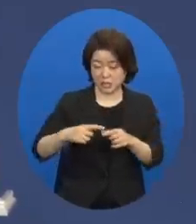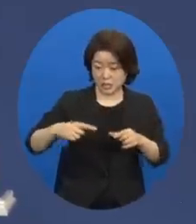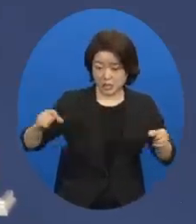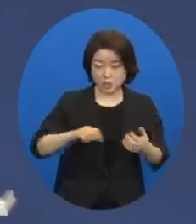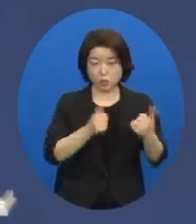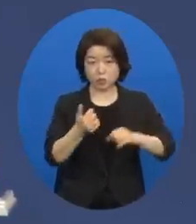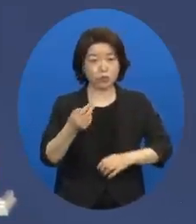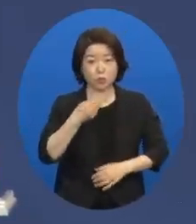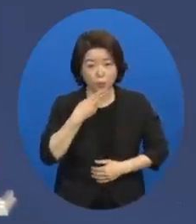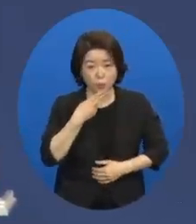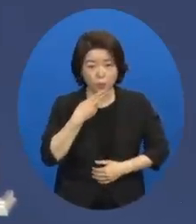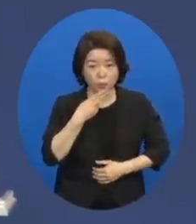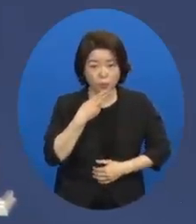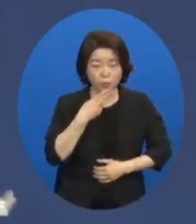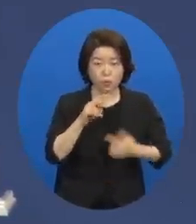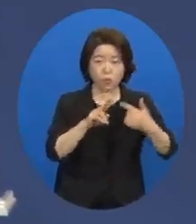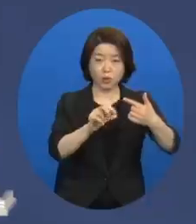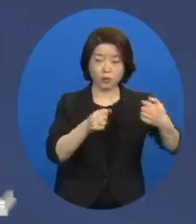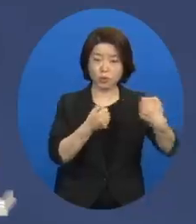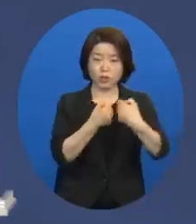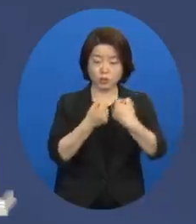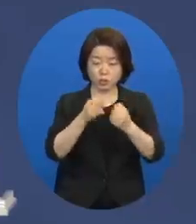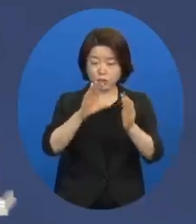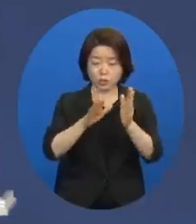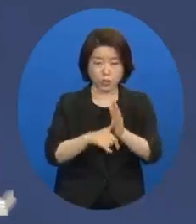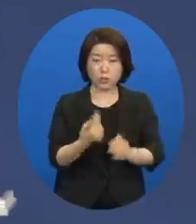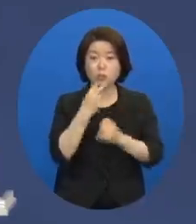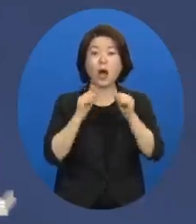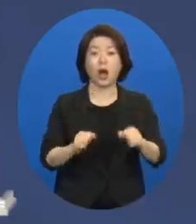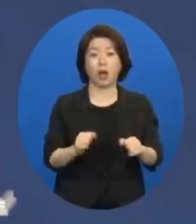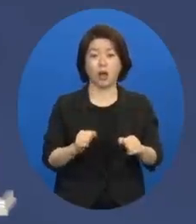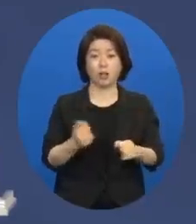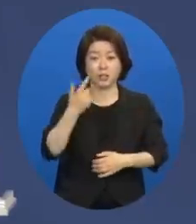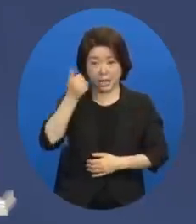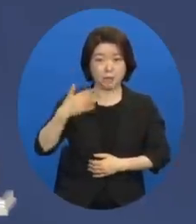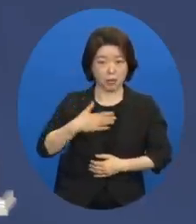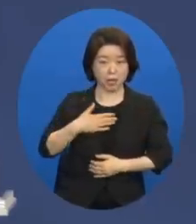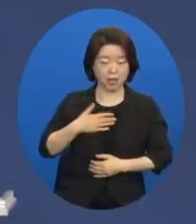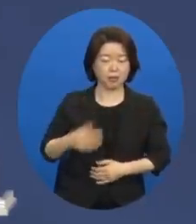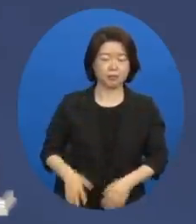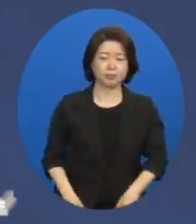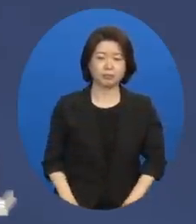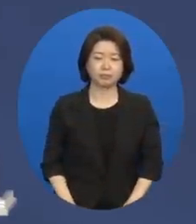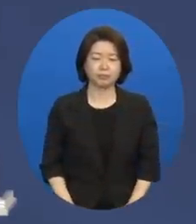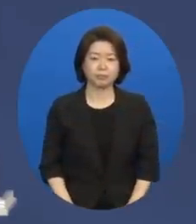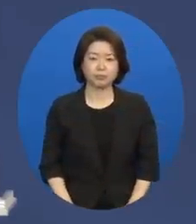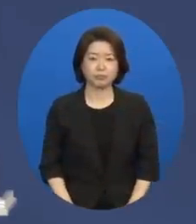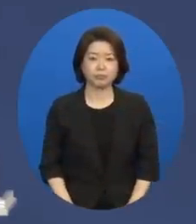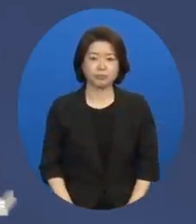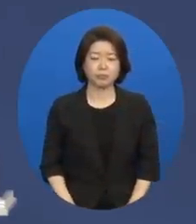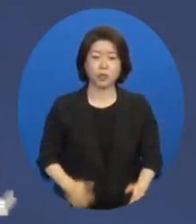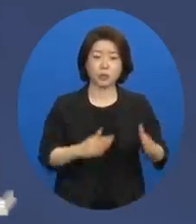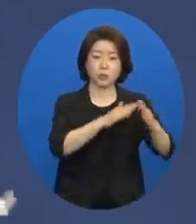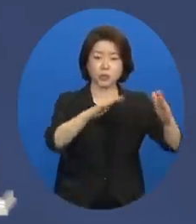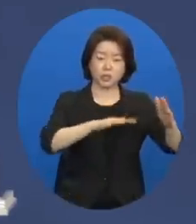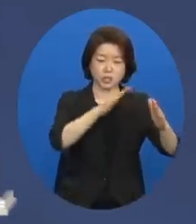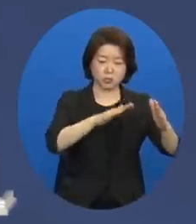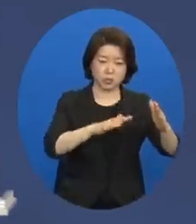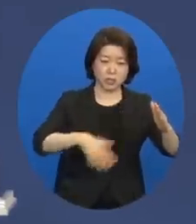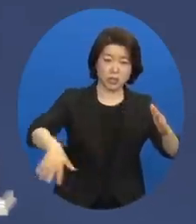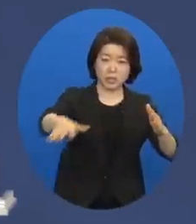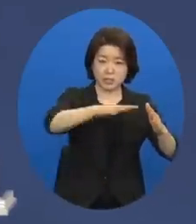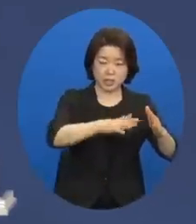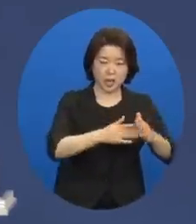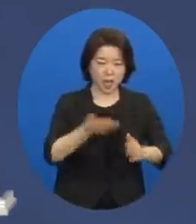안 죽으시고 그리고 6.25 동란에서 살아남으셨어요. 그리고 저희 집안 떨거지들을